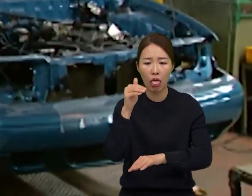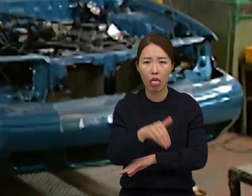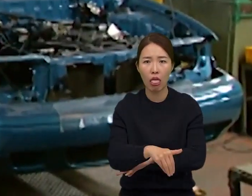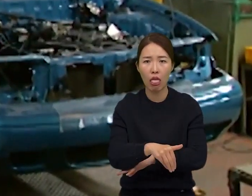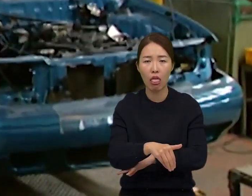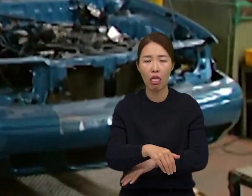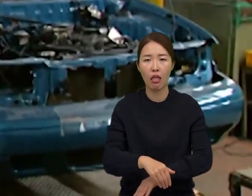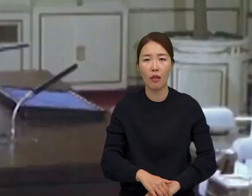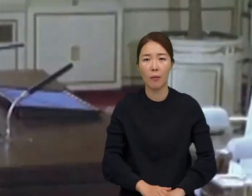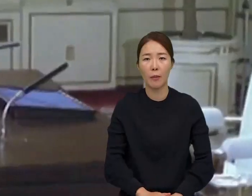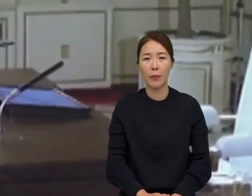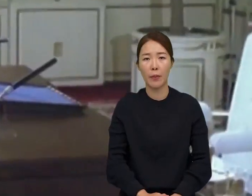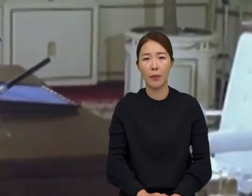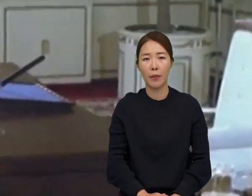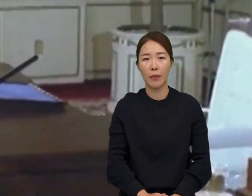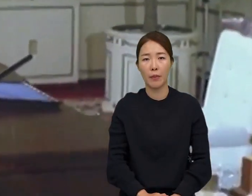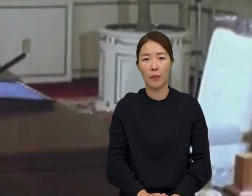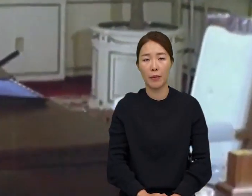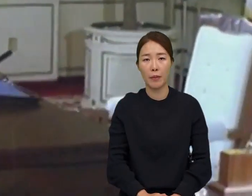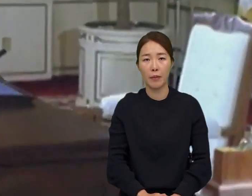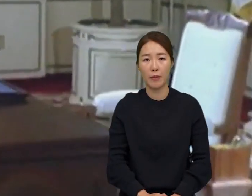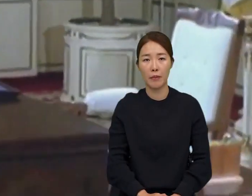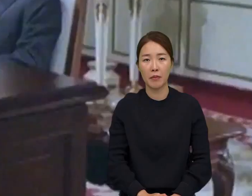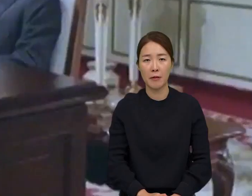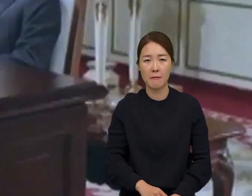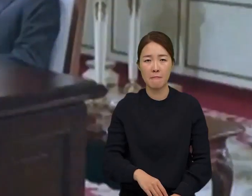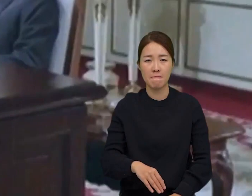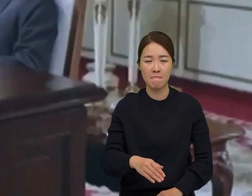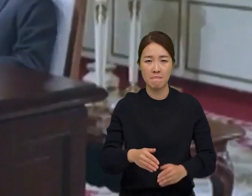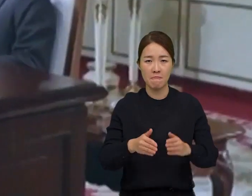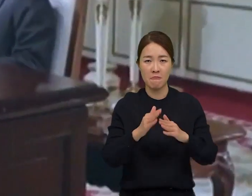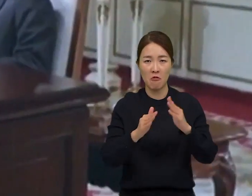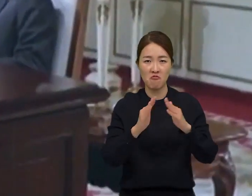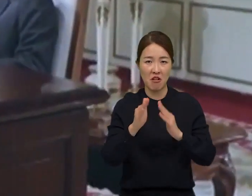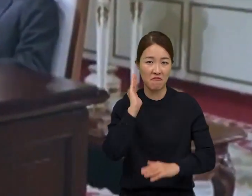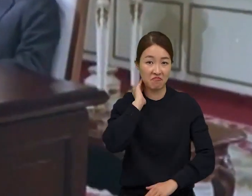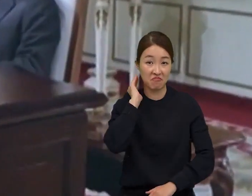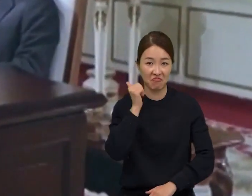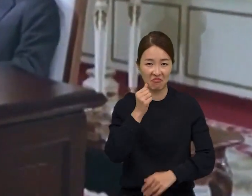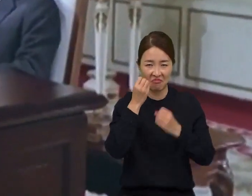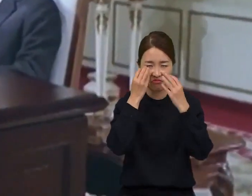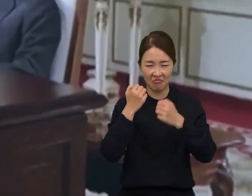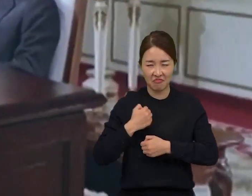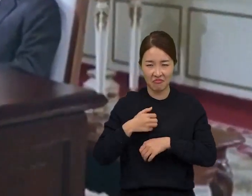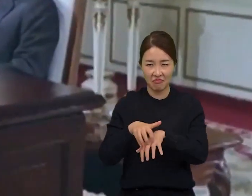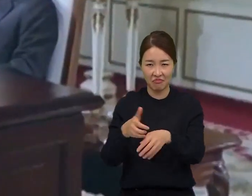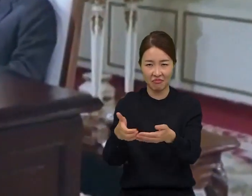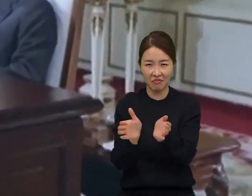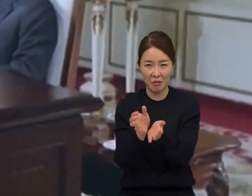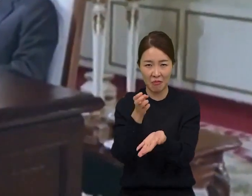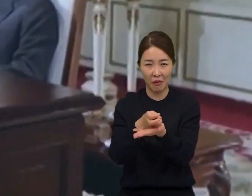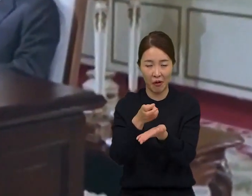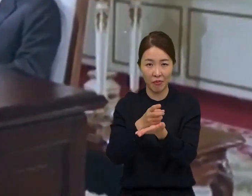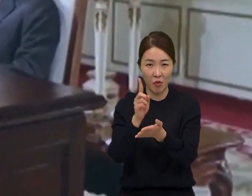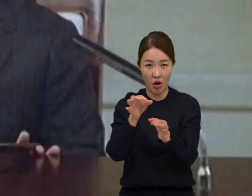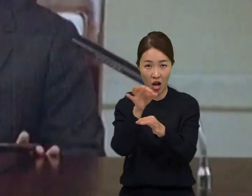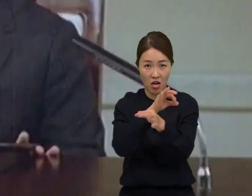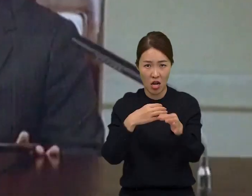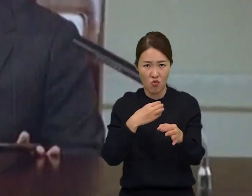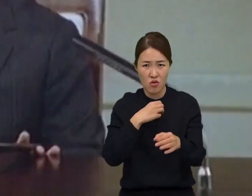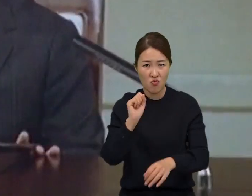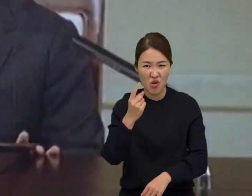성장을 기록했다. 새로 집권한 전두환 신군부 정권은 경제 위기의 원인을 박정희